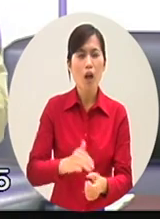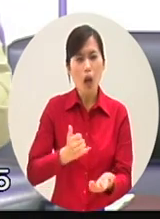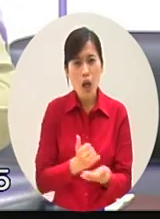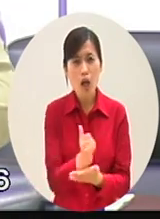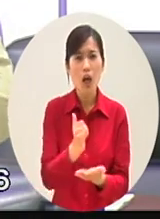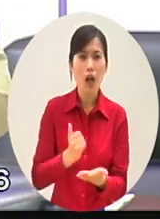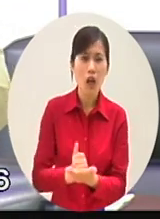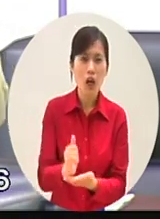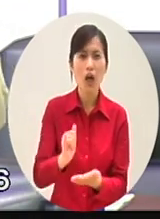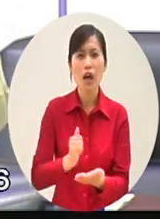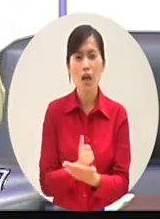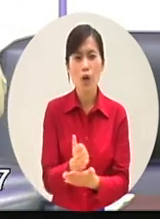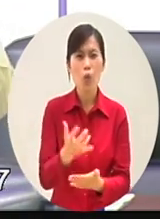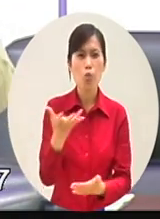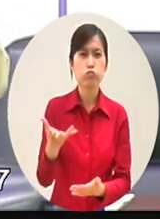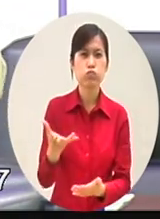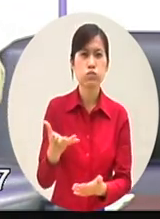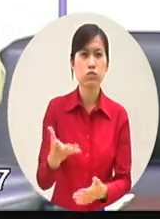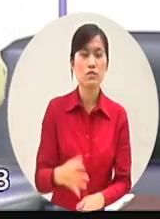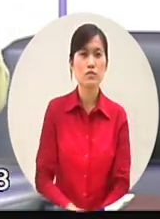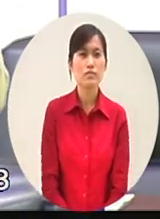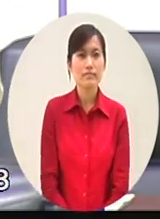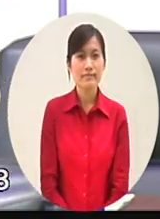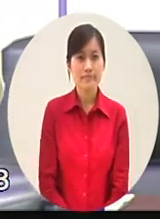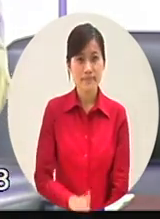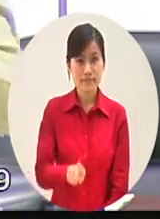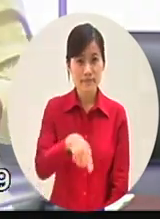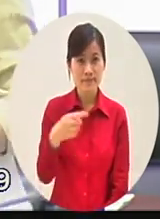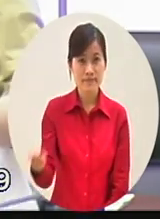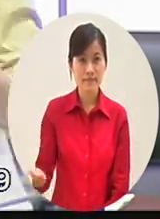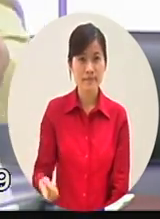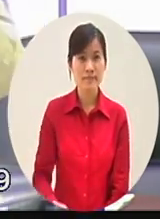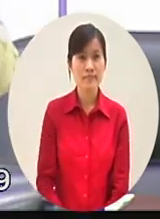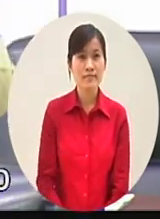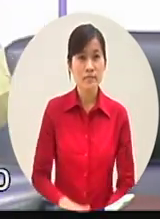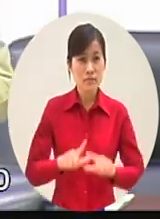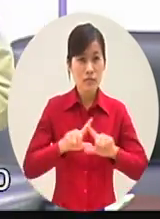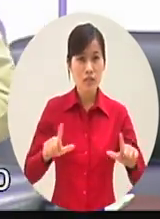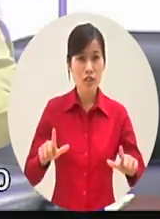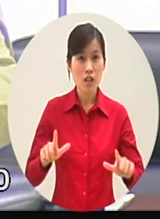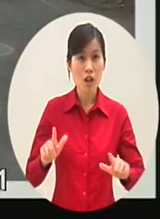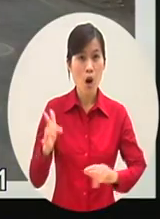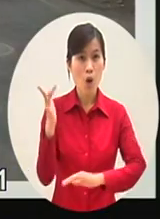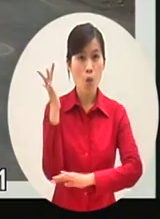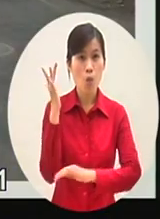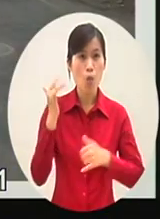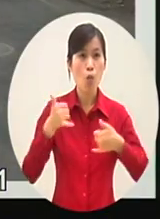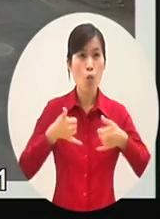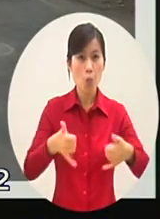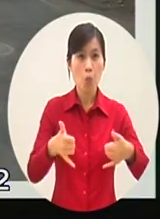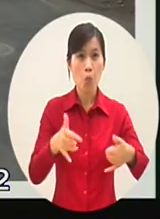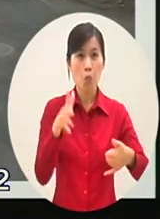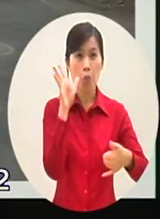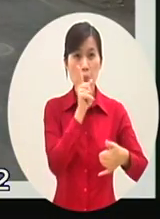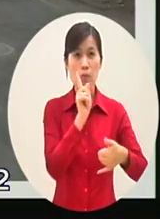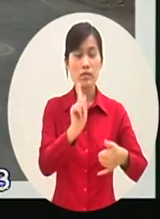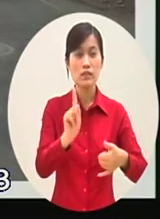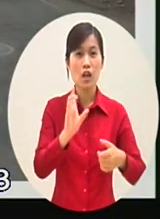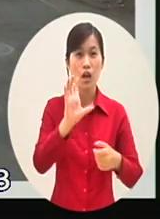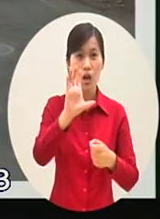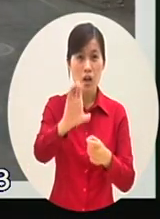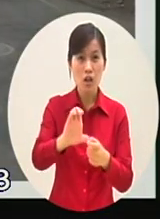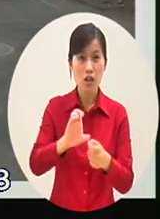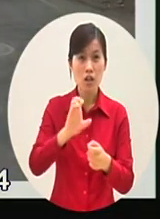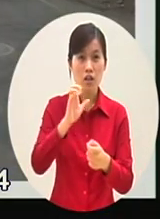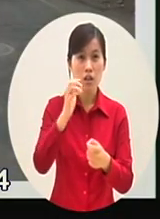是这一条是自来水还有这条大树路更神奇，这是99年